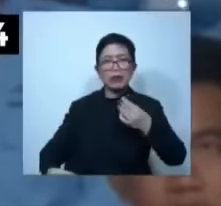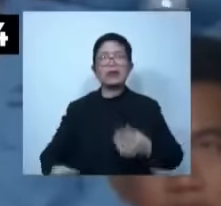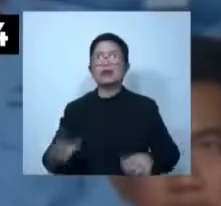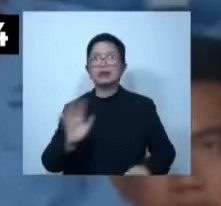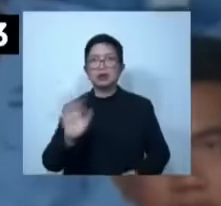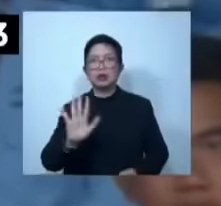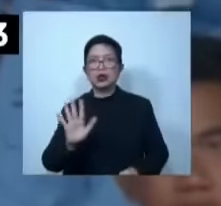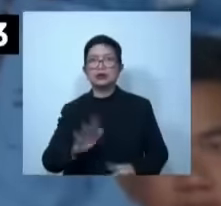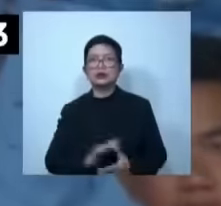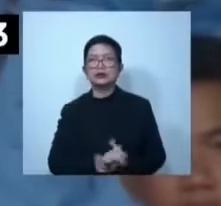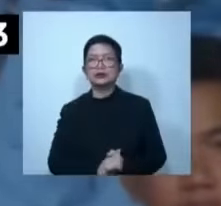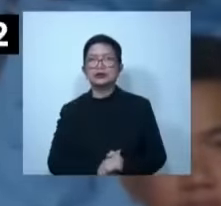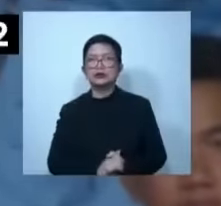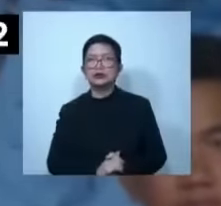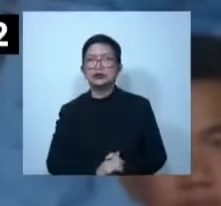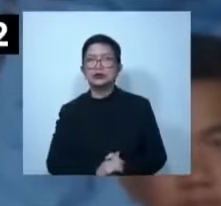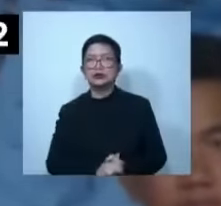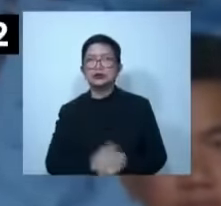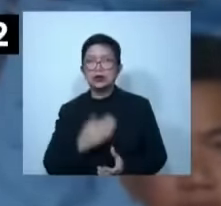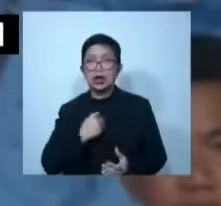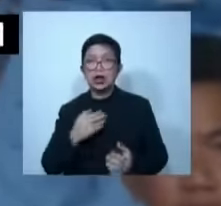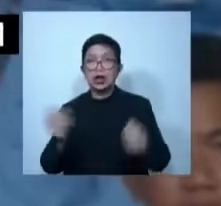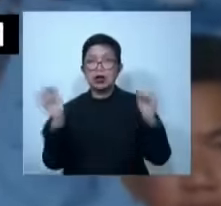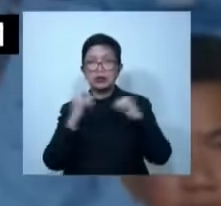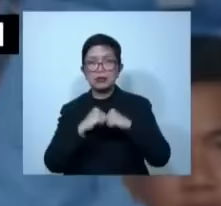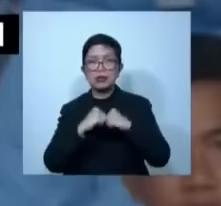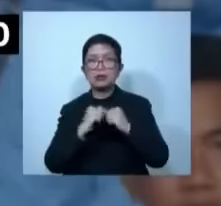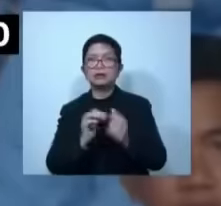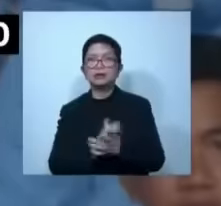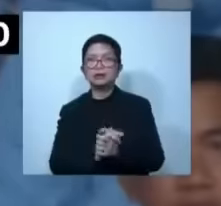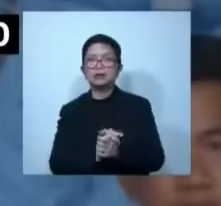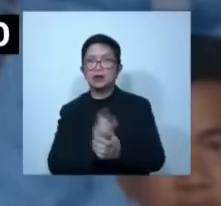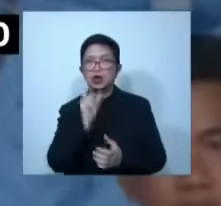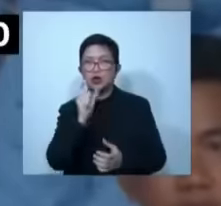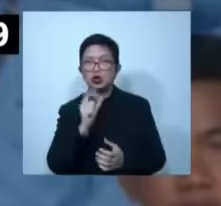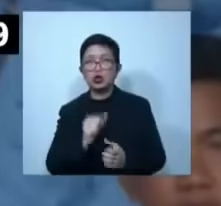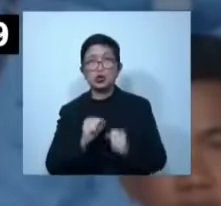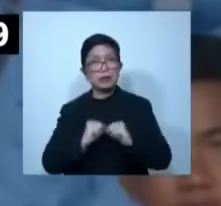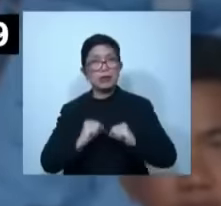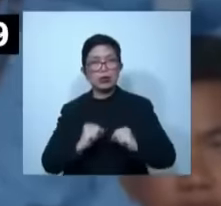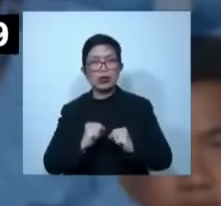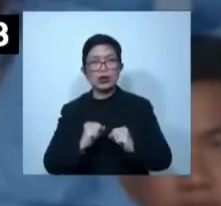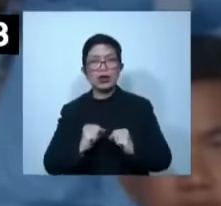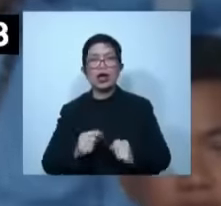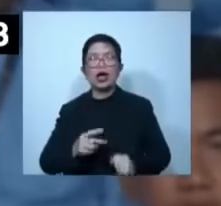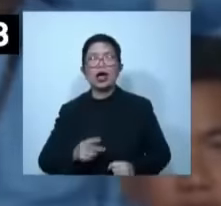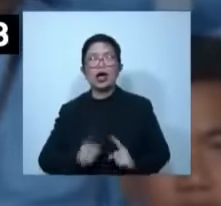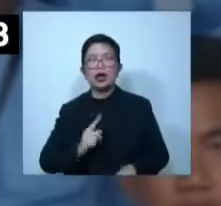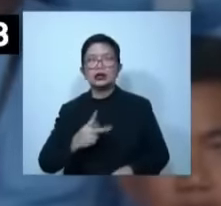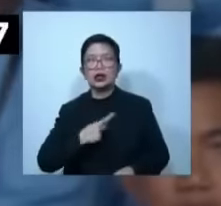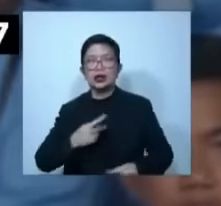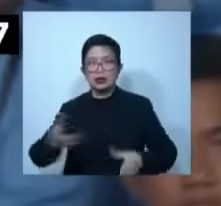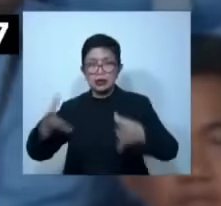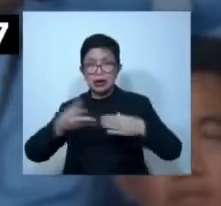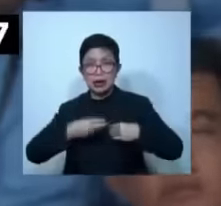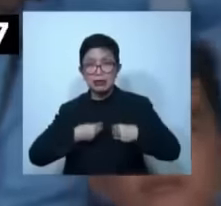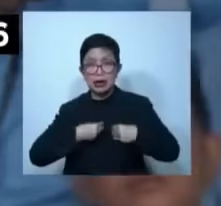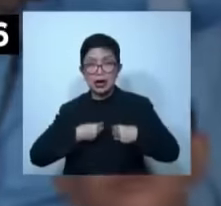setuju itu. Dan saya berkomitmen untuk memperkuat itu, manakala saya menerima mandat dari